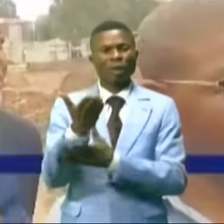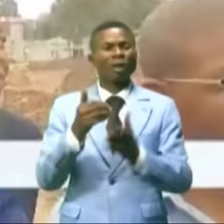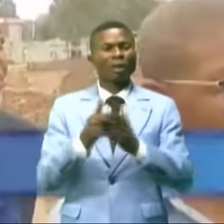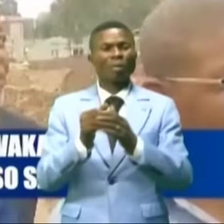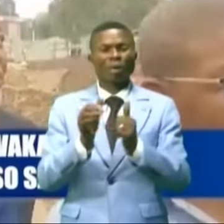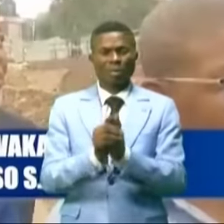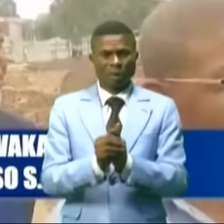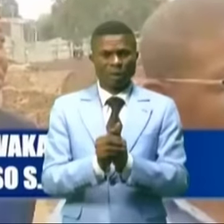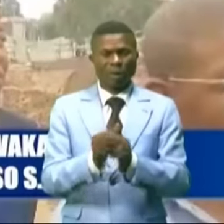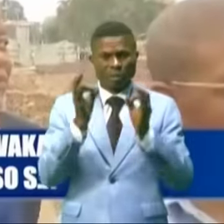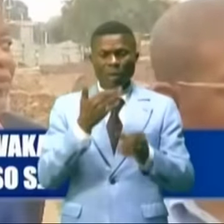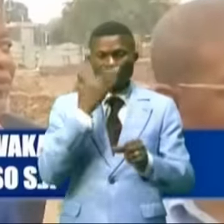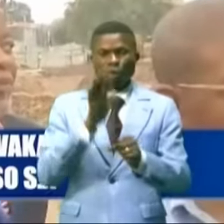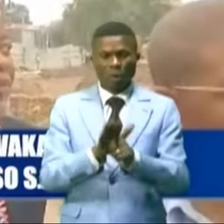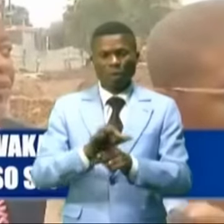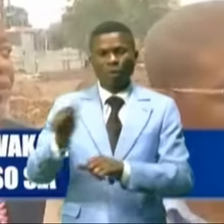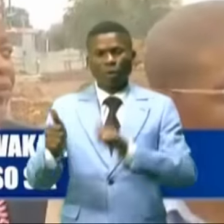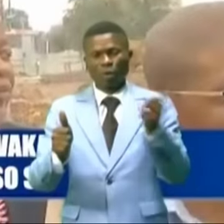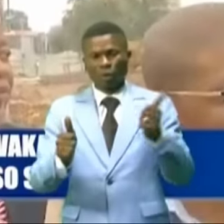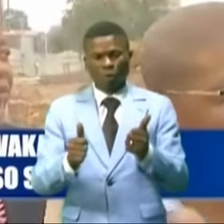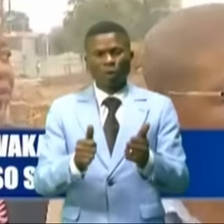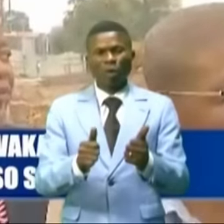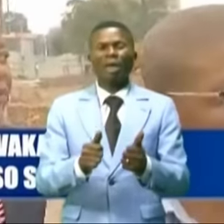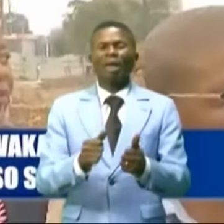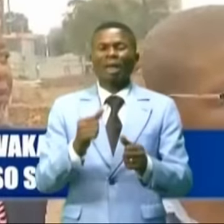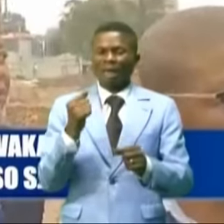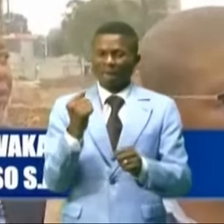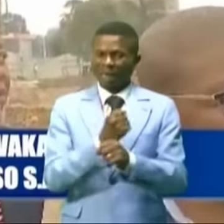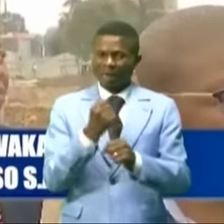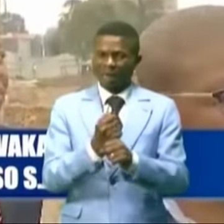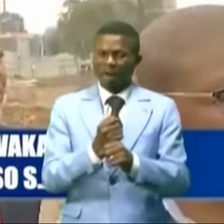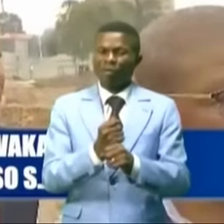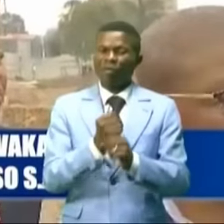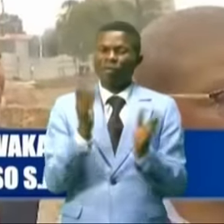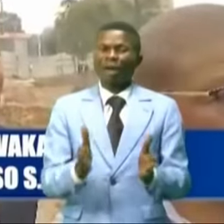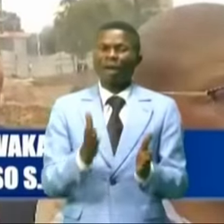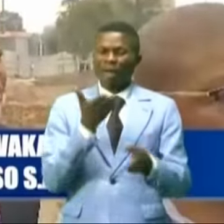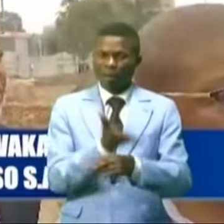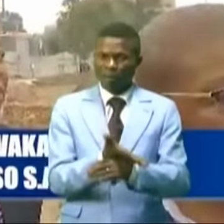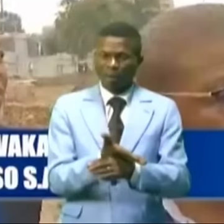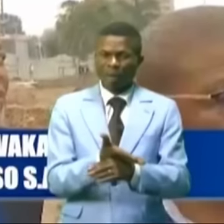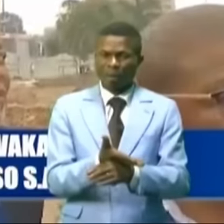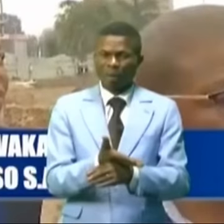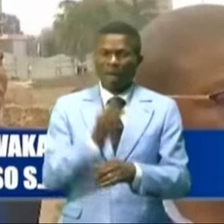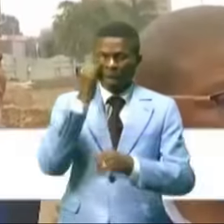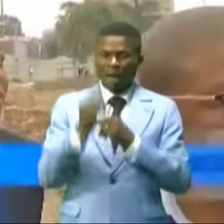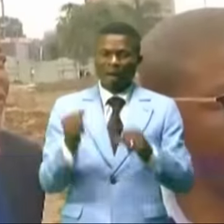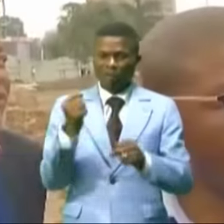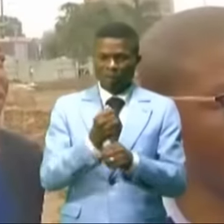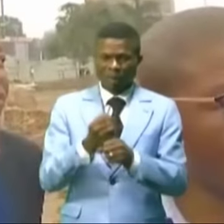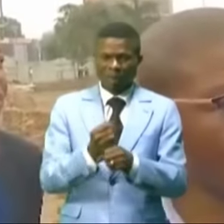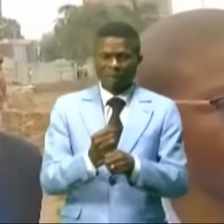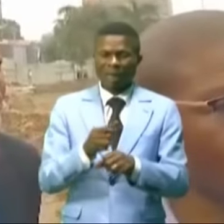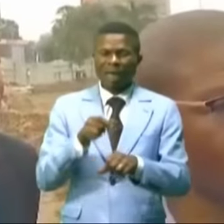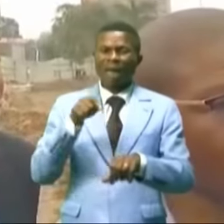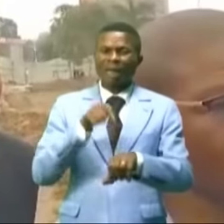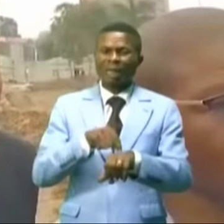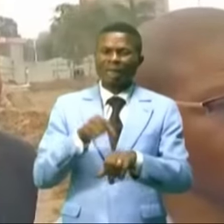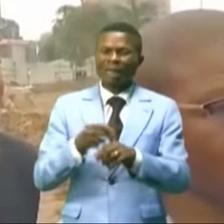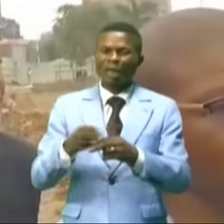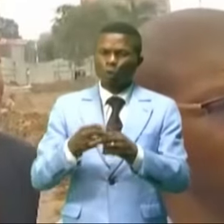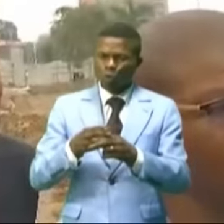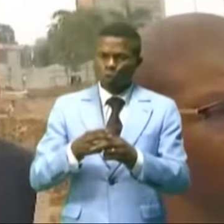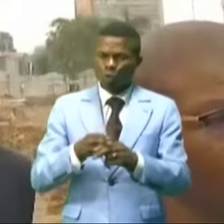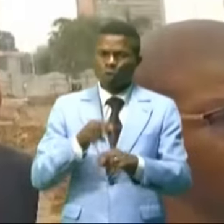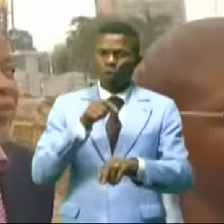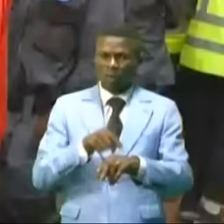nous rassurons les uns et les autres que nos équipes sont à pied d'être en train de travailler jusqu'à la fin des travaux dans un délai très court pour que nous